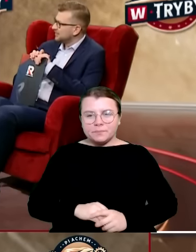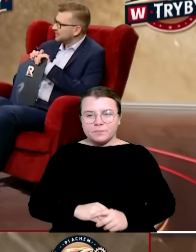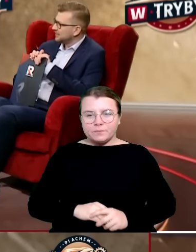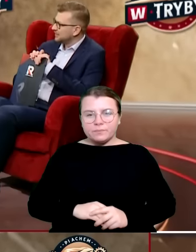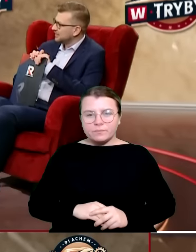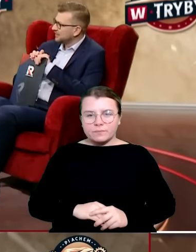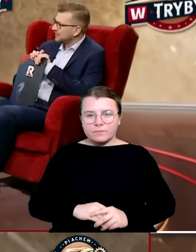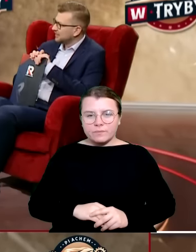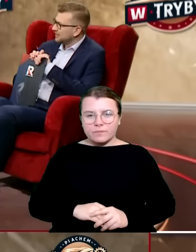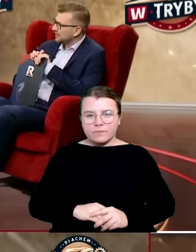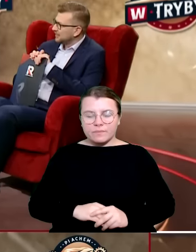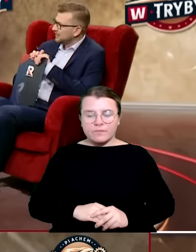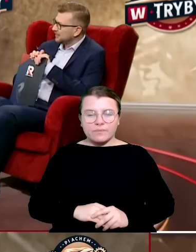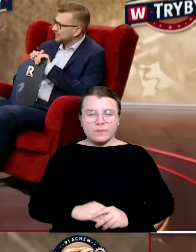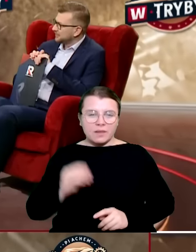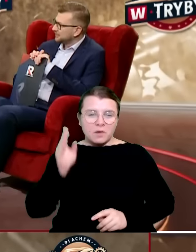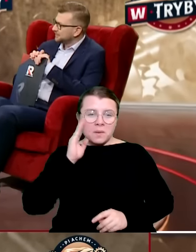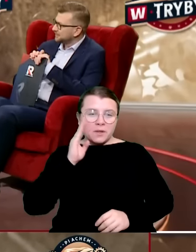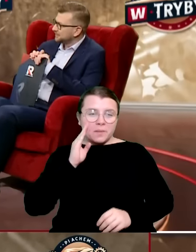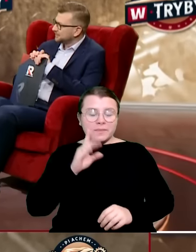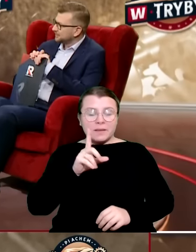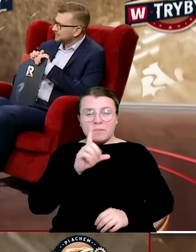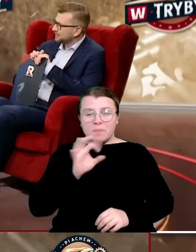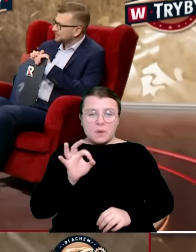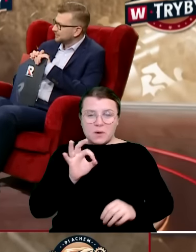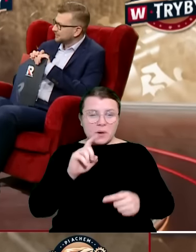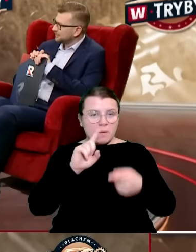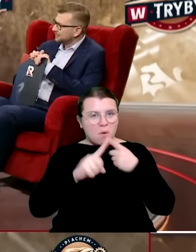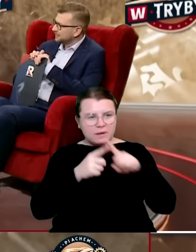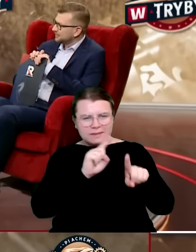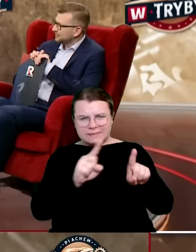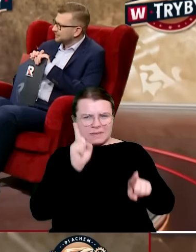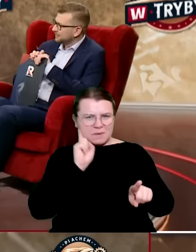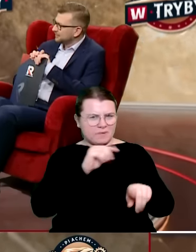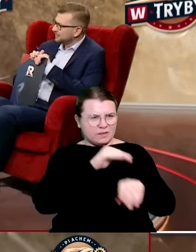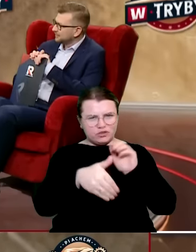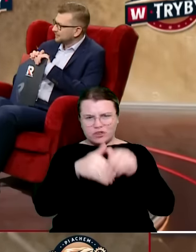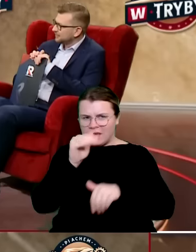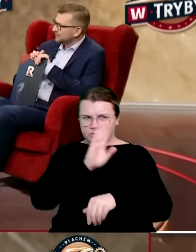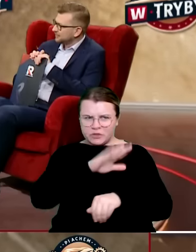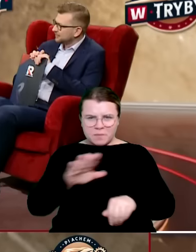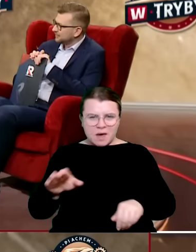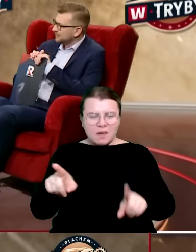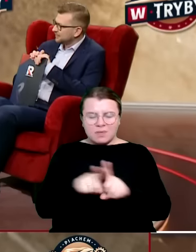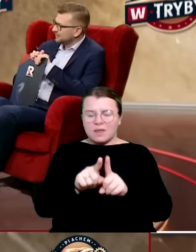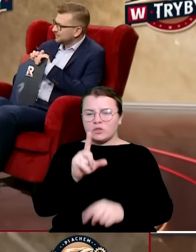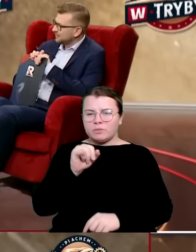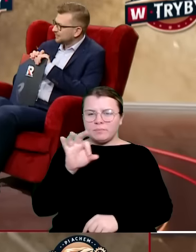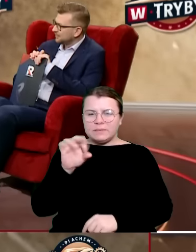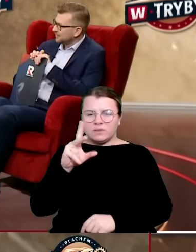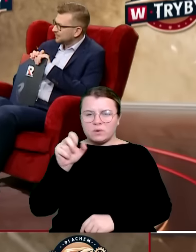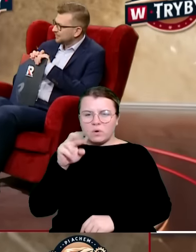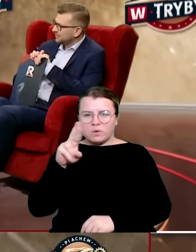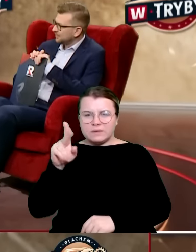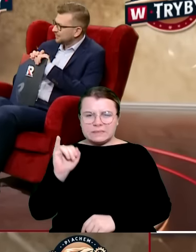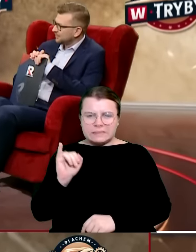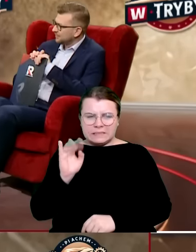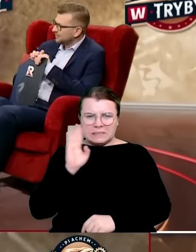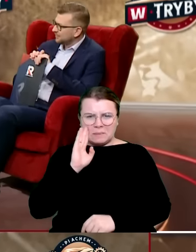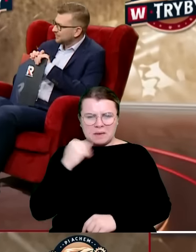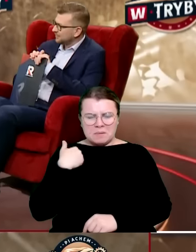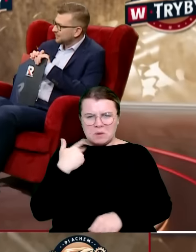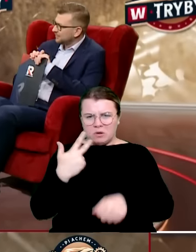to politycy Platformy w ogóle mają szczęście, bo pamiętacie pana Piskorskiego, on tam chyba 30 parę